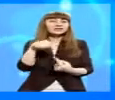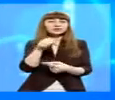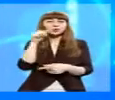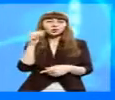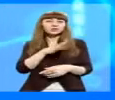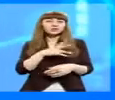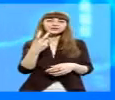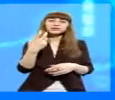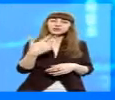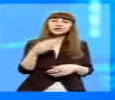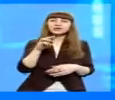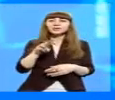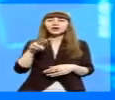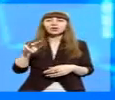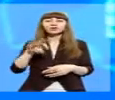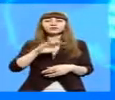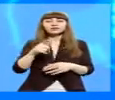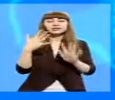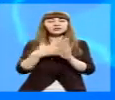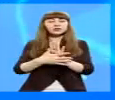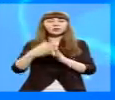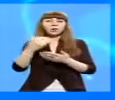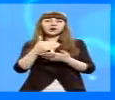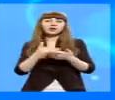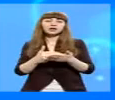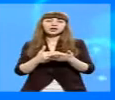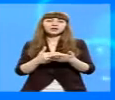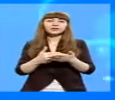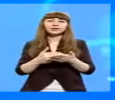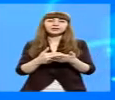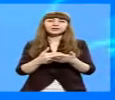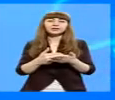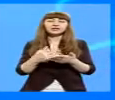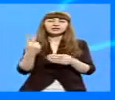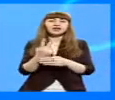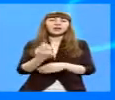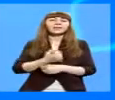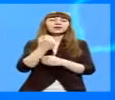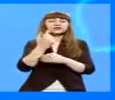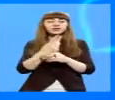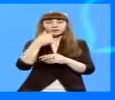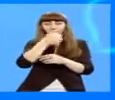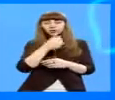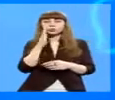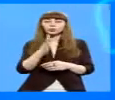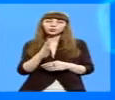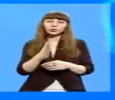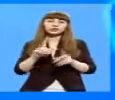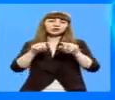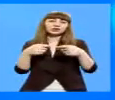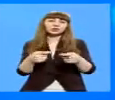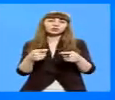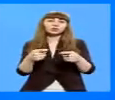ашылуда. Былтыр қос қолдау бағдарламасы аясында 250 миллион теңге игерілді. Биылда бірнеше инвестициялық жобалар пайдалануға